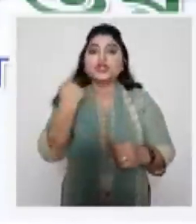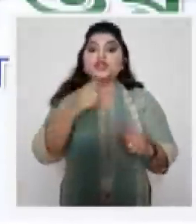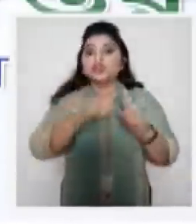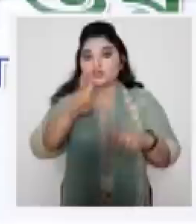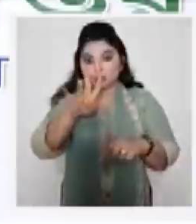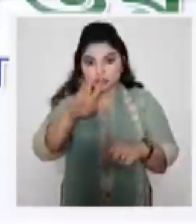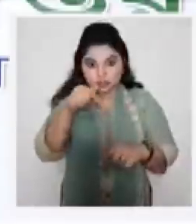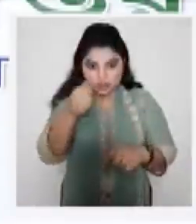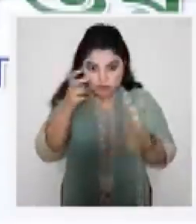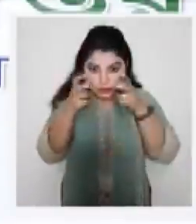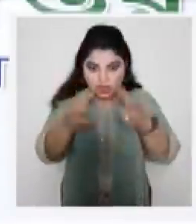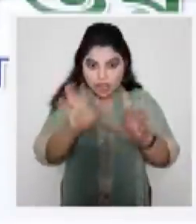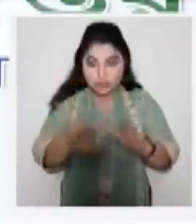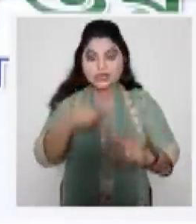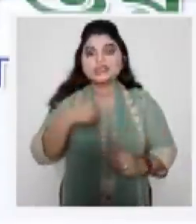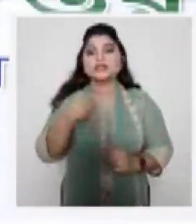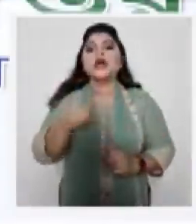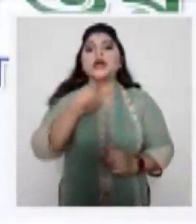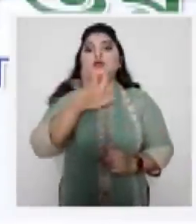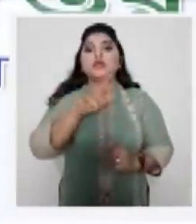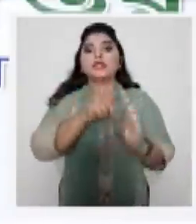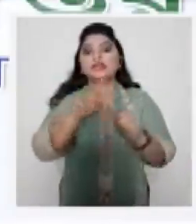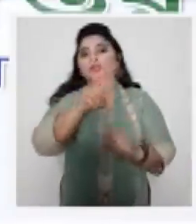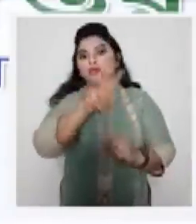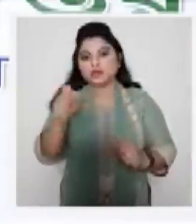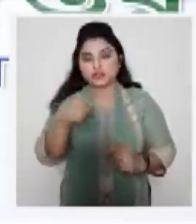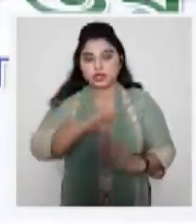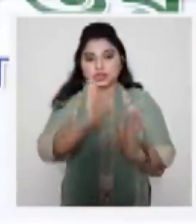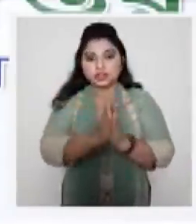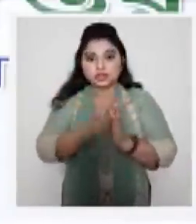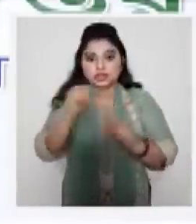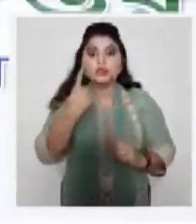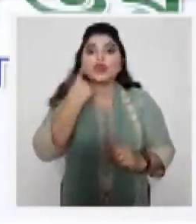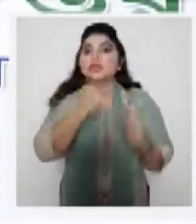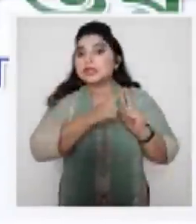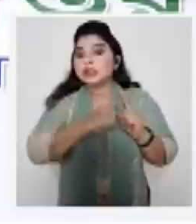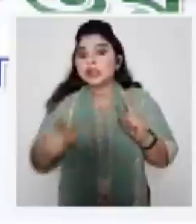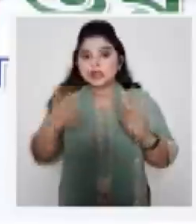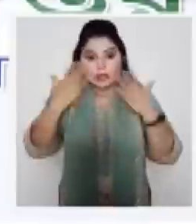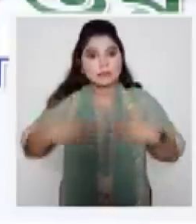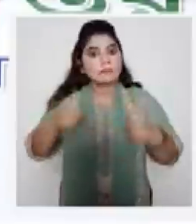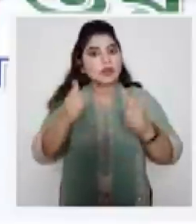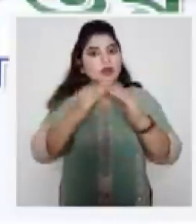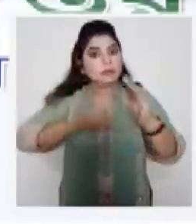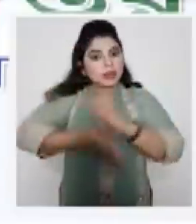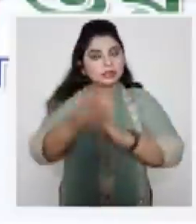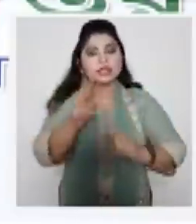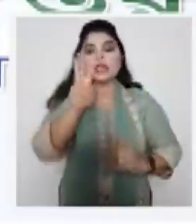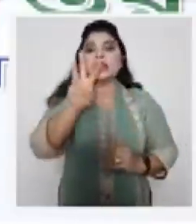কোয়ারেন্টাইনে 24 ঘন্টায় কোয়ারেন্টাইনে যুক্ত হয়েছে 2,922 জন, এ পর্যন্ত কোয়ারেন্টাইন